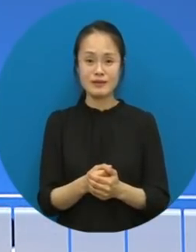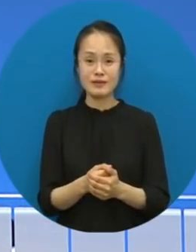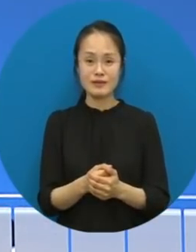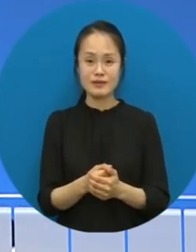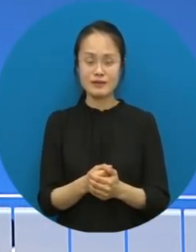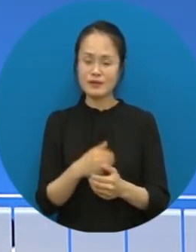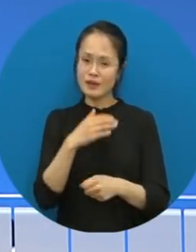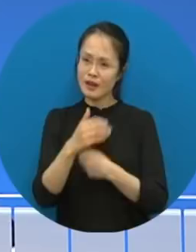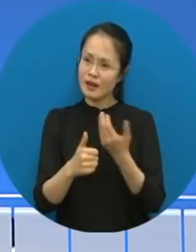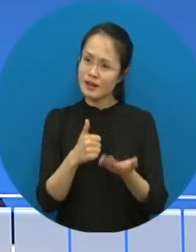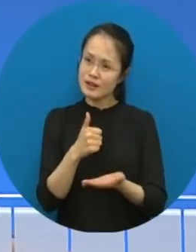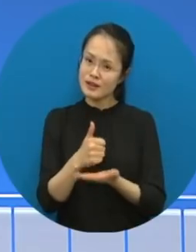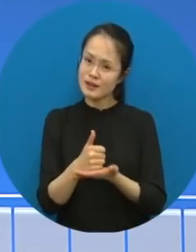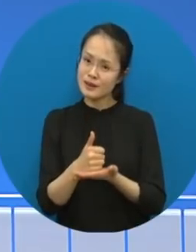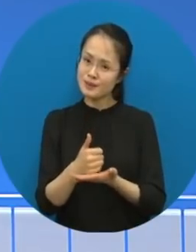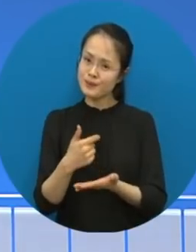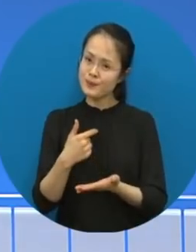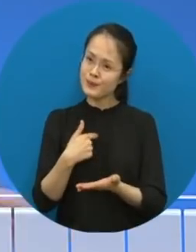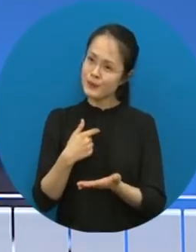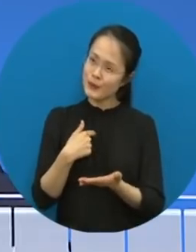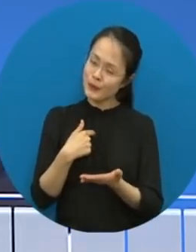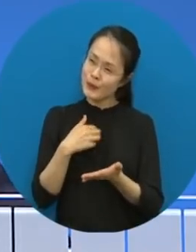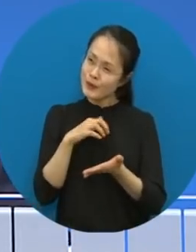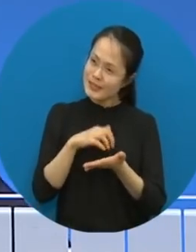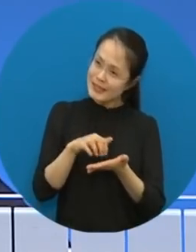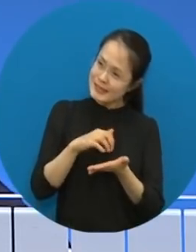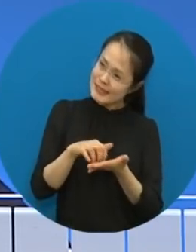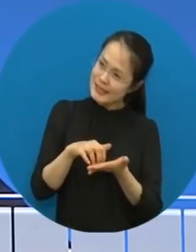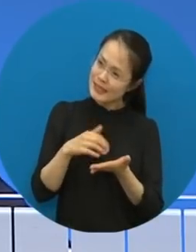하나님 계산은 제가 하나님보다 좀 난 것 같은 뭐 이렇게.